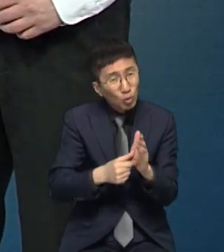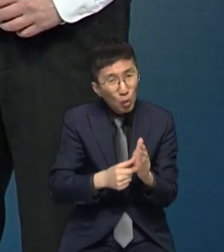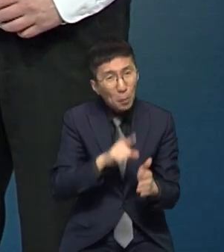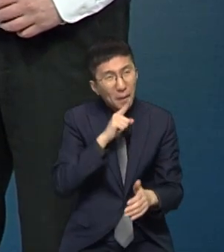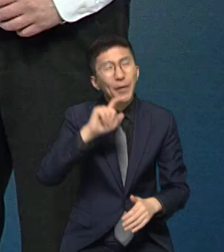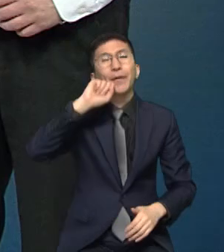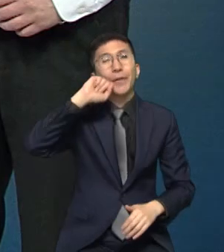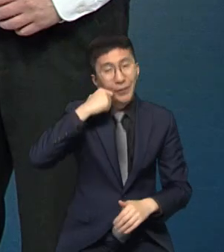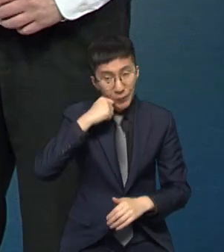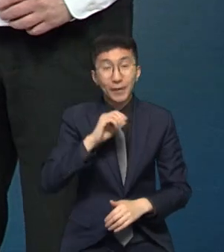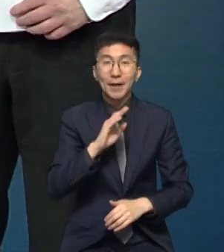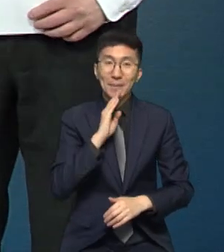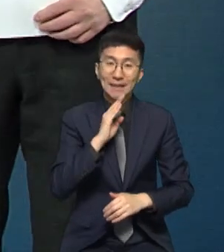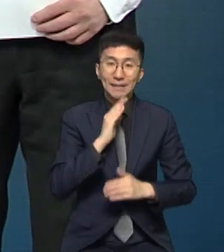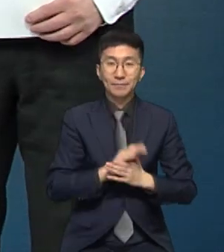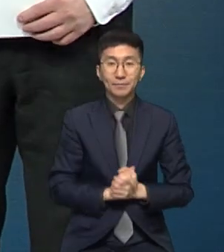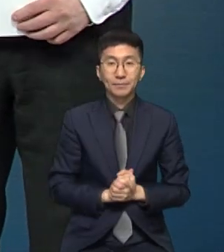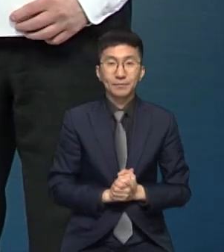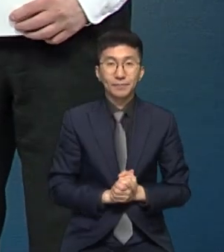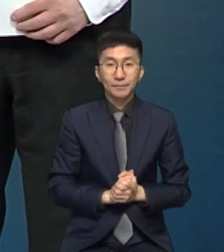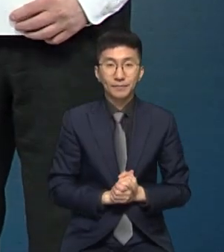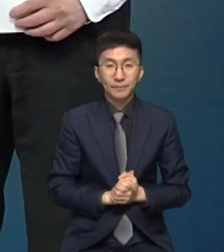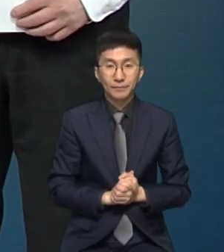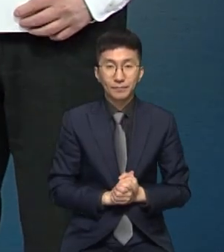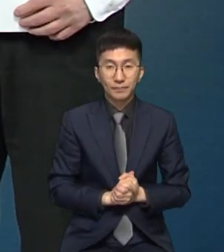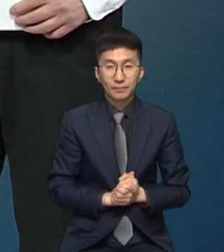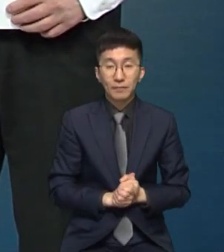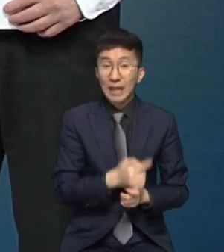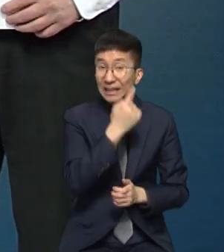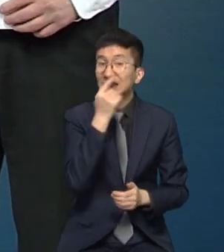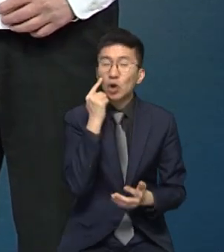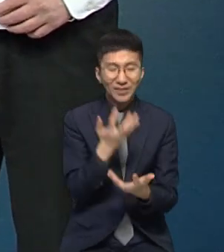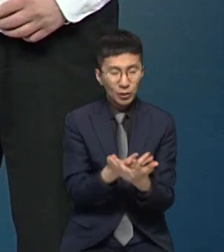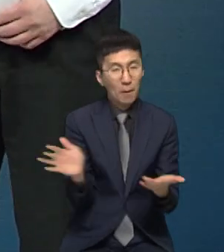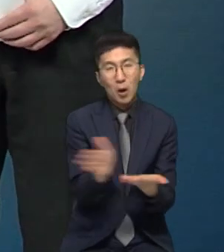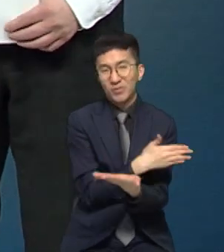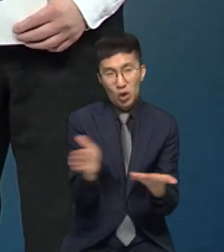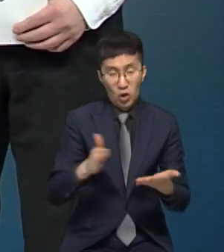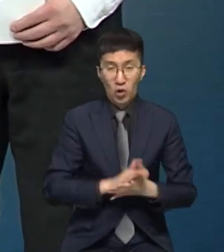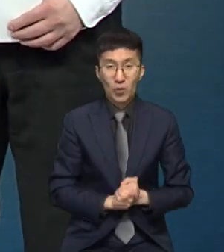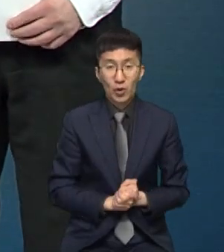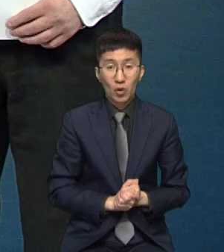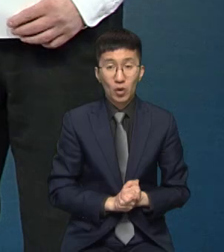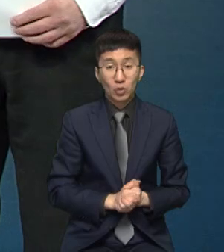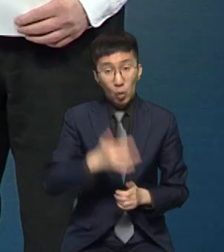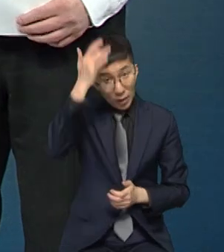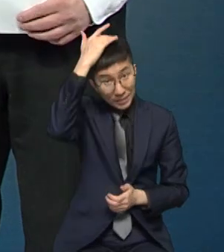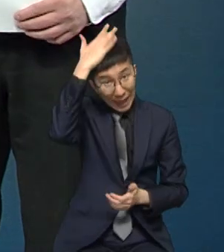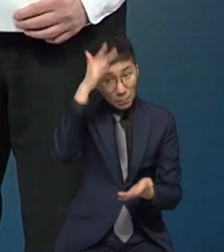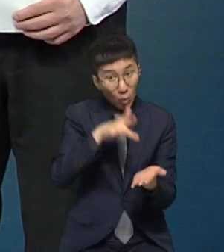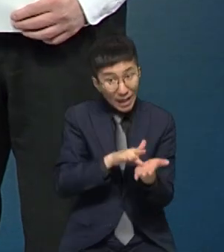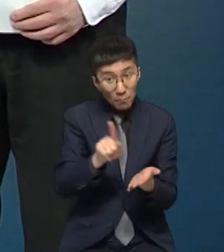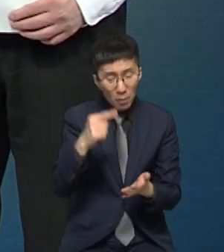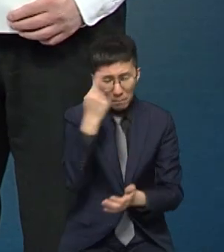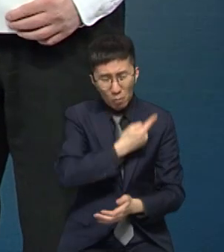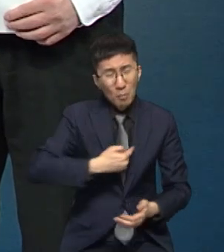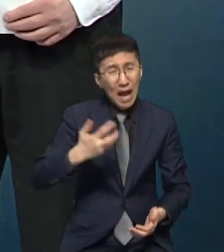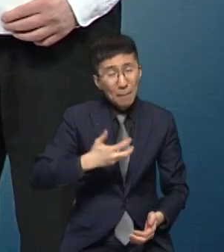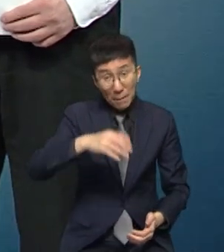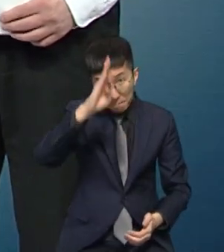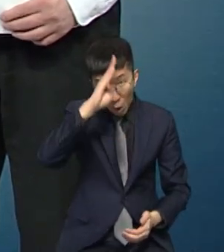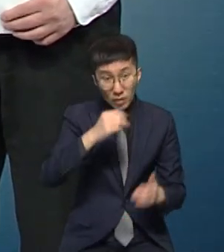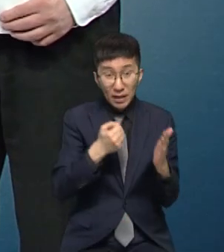정확하지 않은 수치라는 게 건강보험공단 설명입니다. 근거자료가 없다는 뜻입니다. 더군다나 탈모약은 몸 아파서 먹는 게